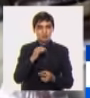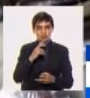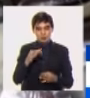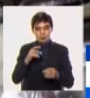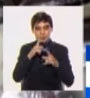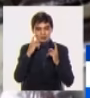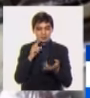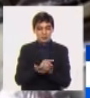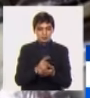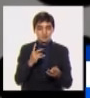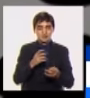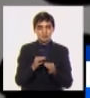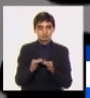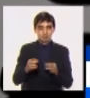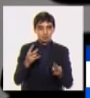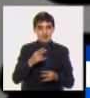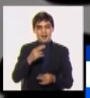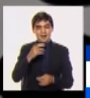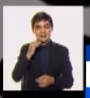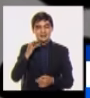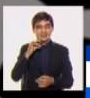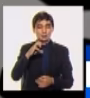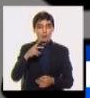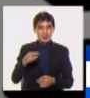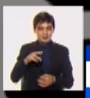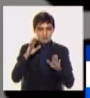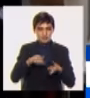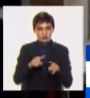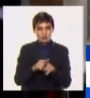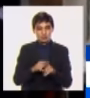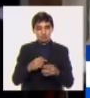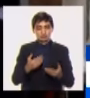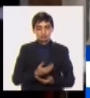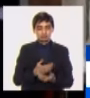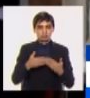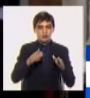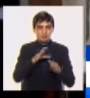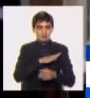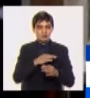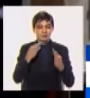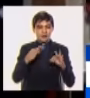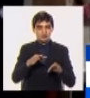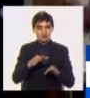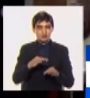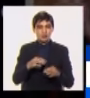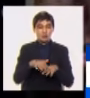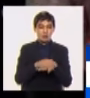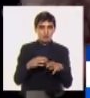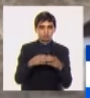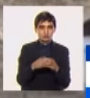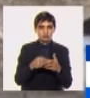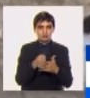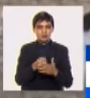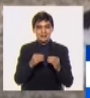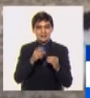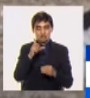сохранять дистанцию в испании для жителей сегодня тоже принят ряд ограничений им разрешено собираться группами дочь